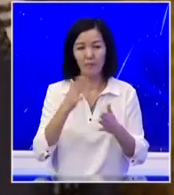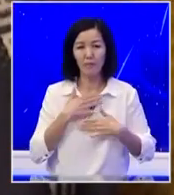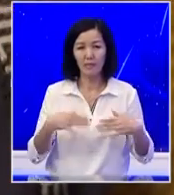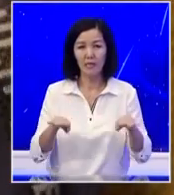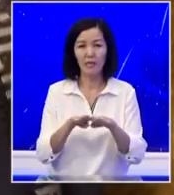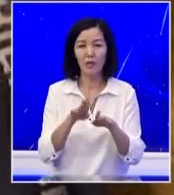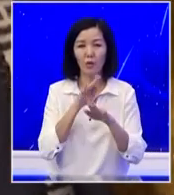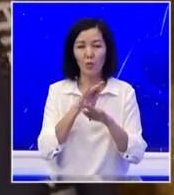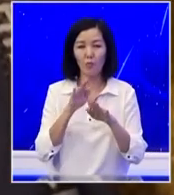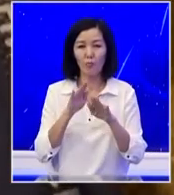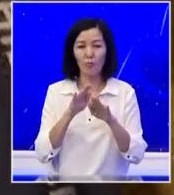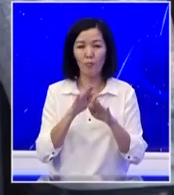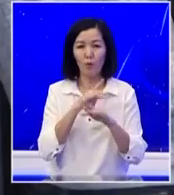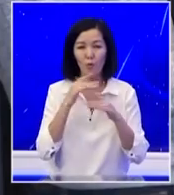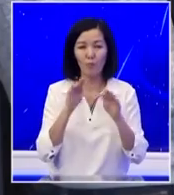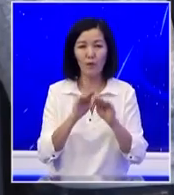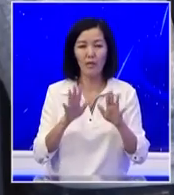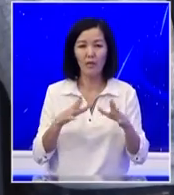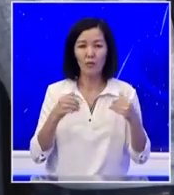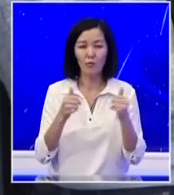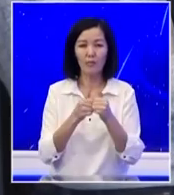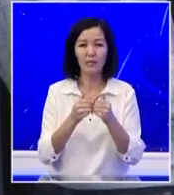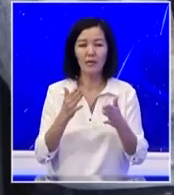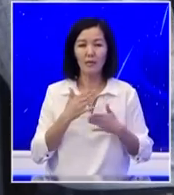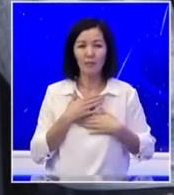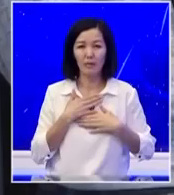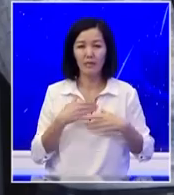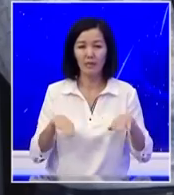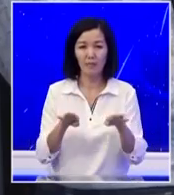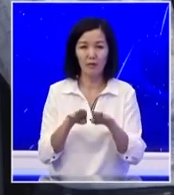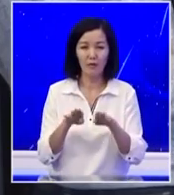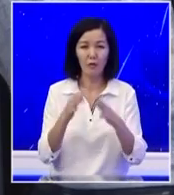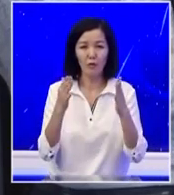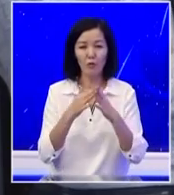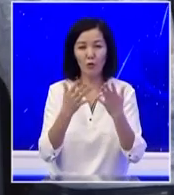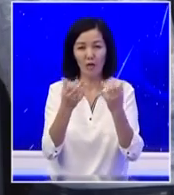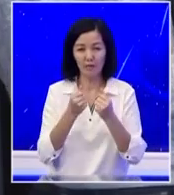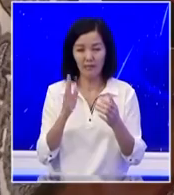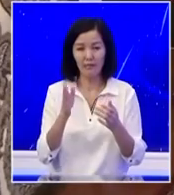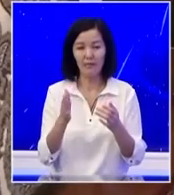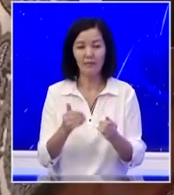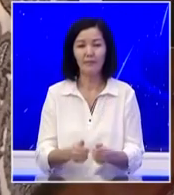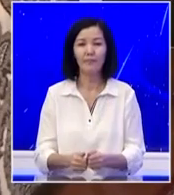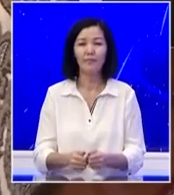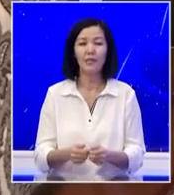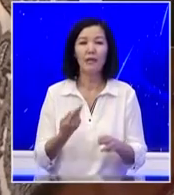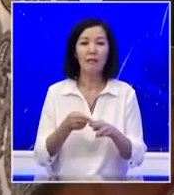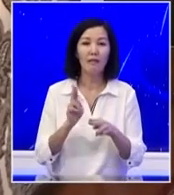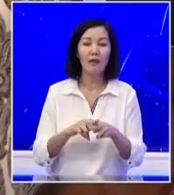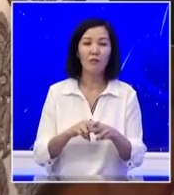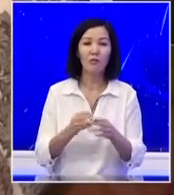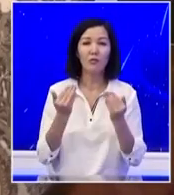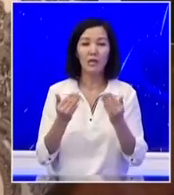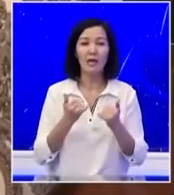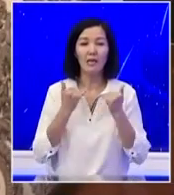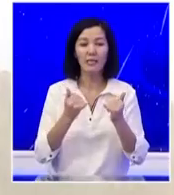сияқты көпбалалы аналар осында мен жолымды берсін, істіп бәрі баспаналы болсын. Дәл осылай Рамазан айында тағы